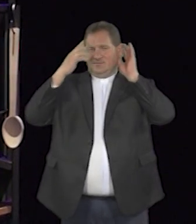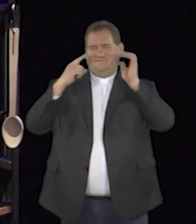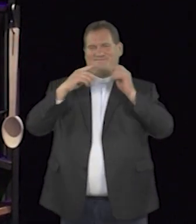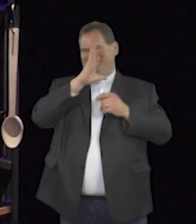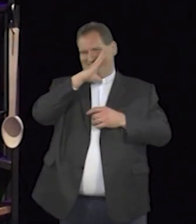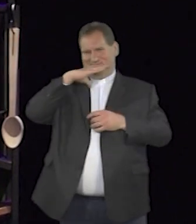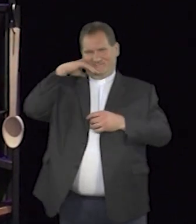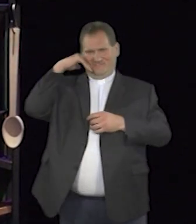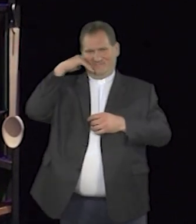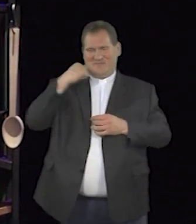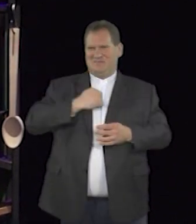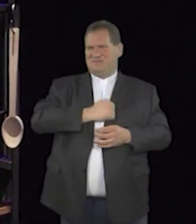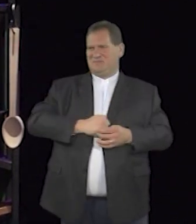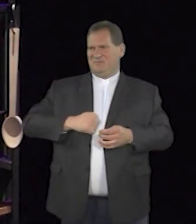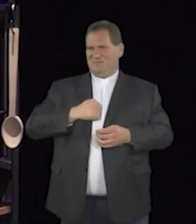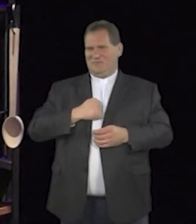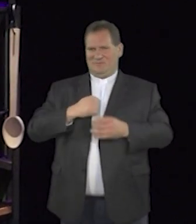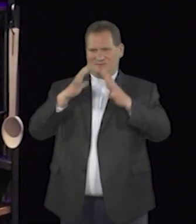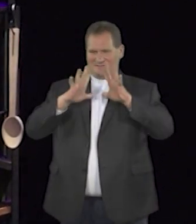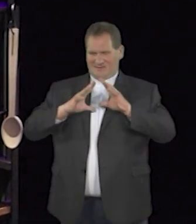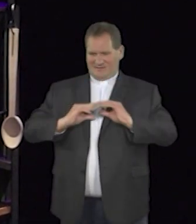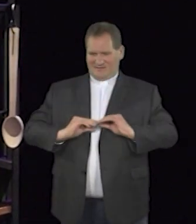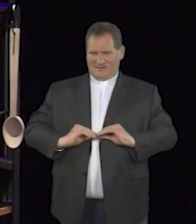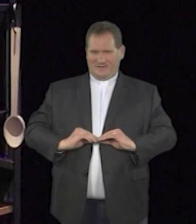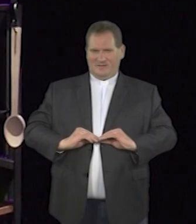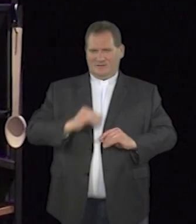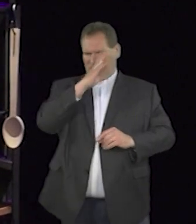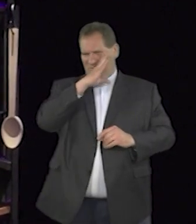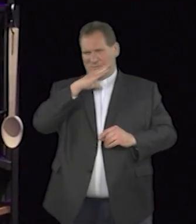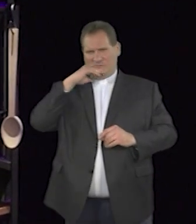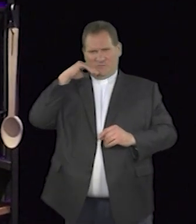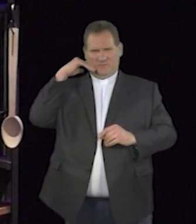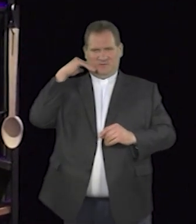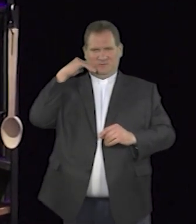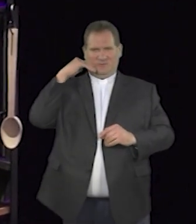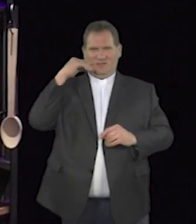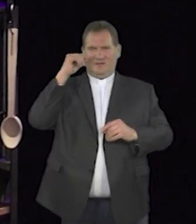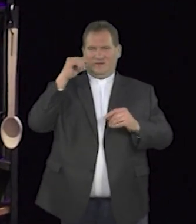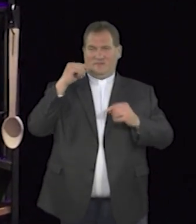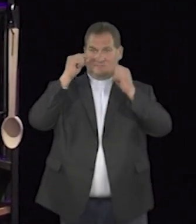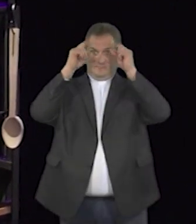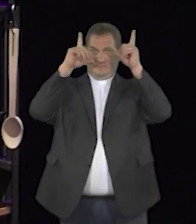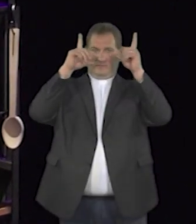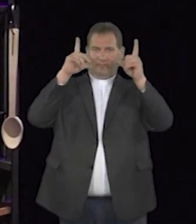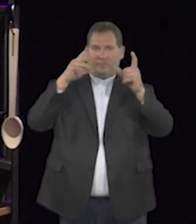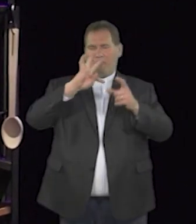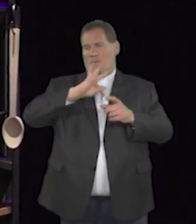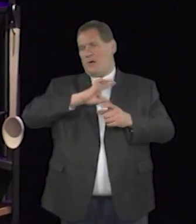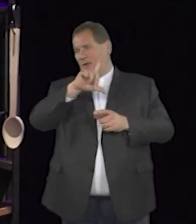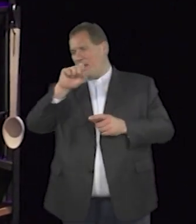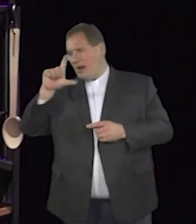zagościła. Smutek zgasł, wnet uśmiech wstąpił, co rozświetlił oczy. Moja